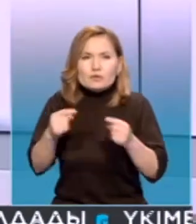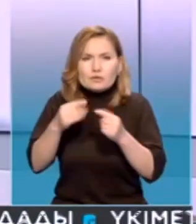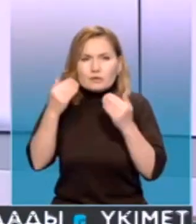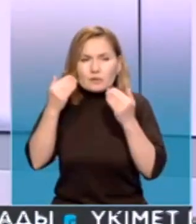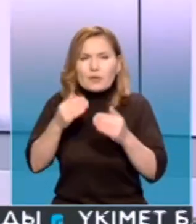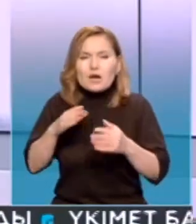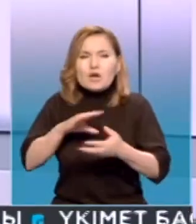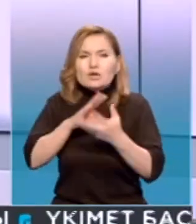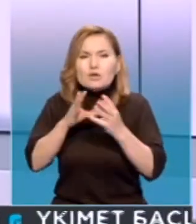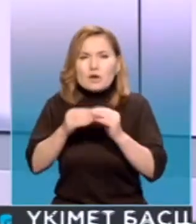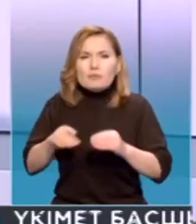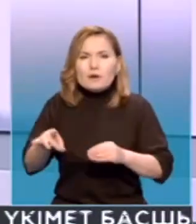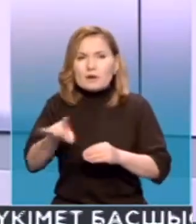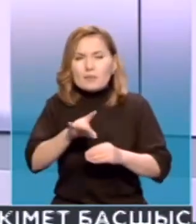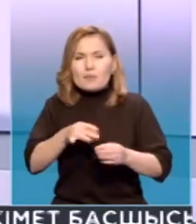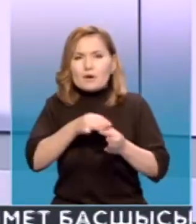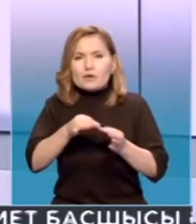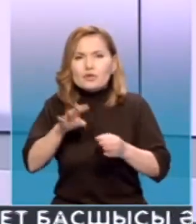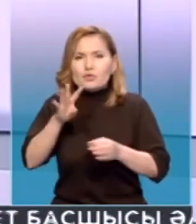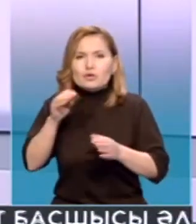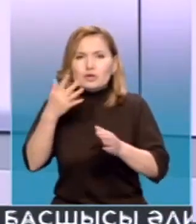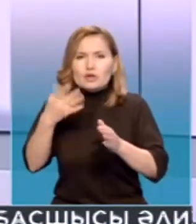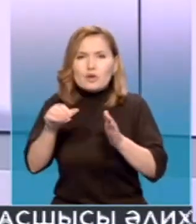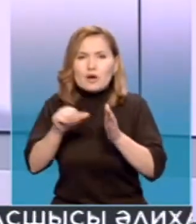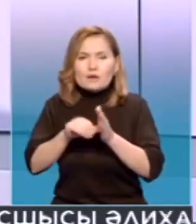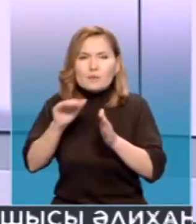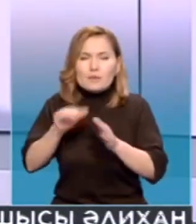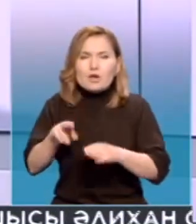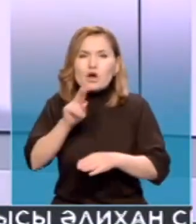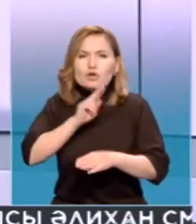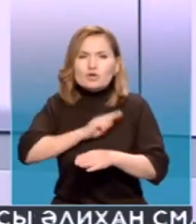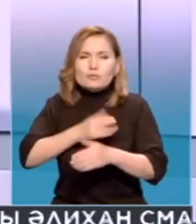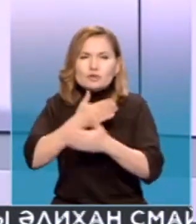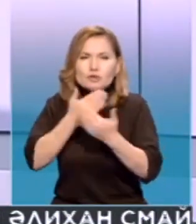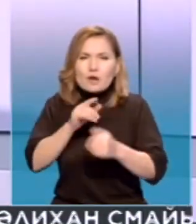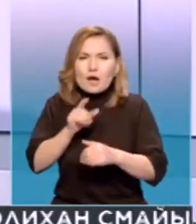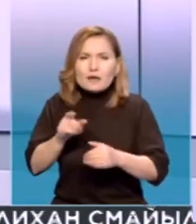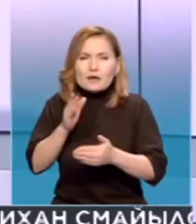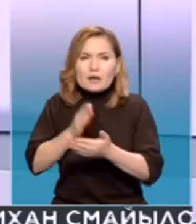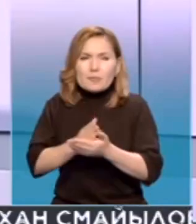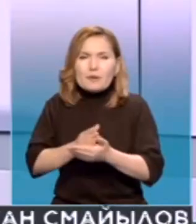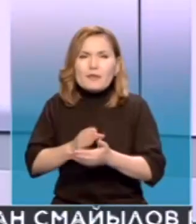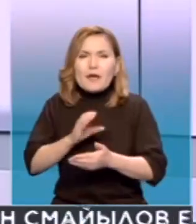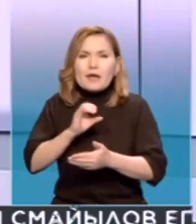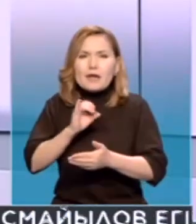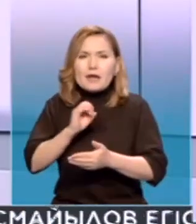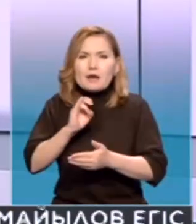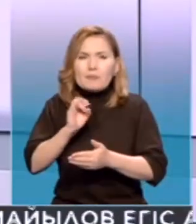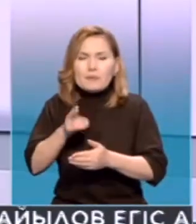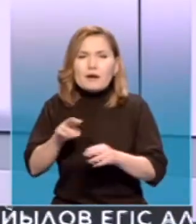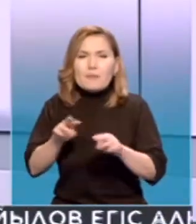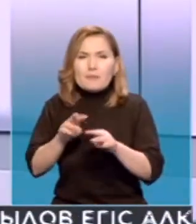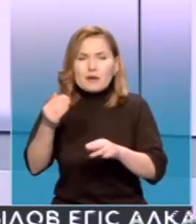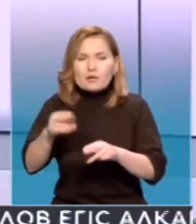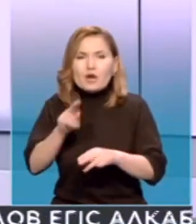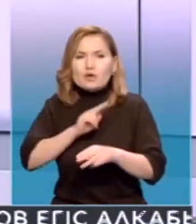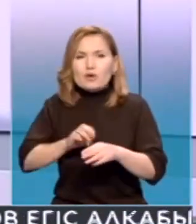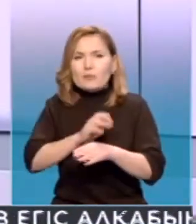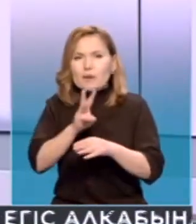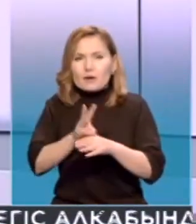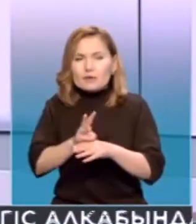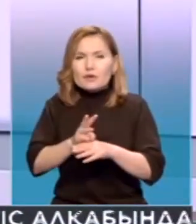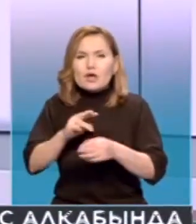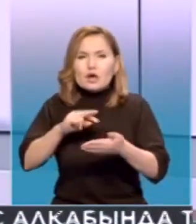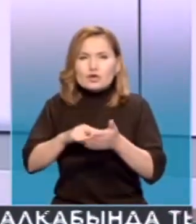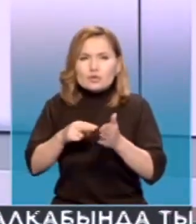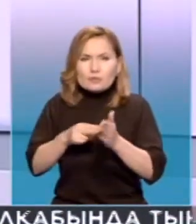Жалпы республика бойынша 456 мың жұмыссыз адам бар екен. Еңбек министрлік азаматтарды жұмыспен қамту үшін бірқатар